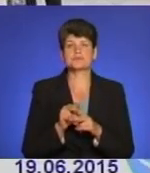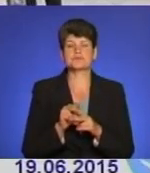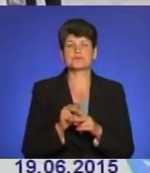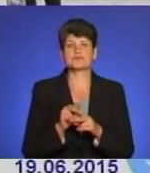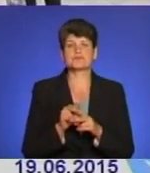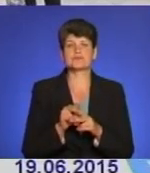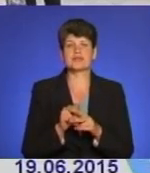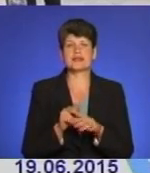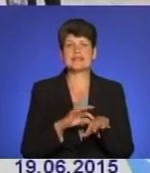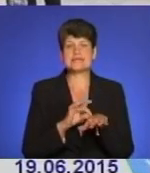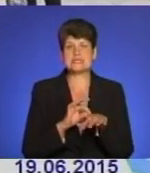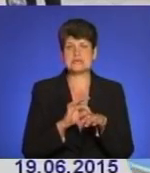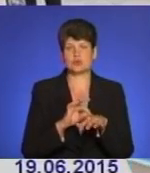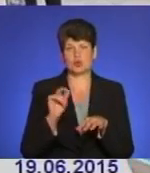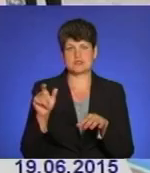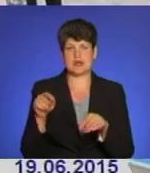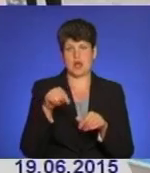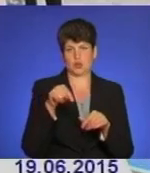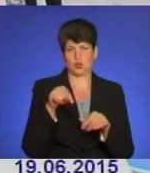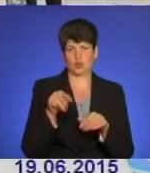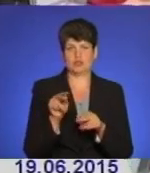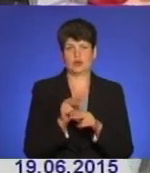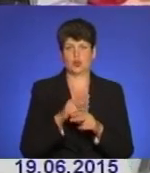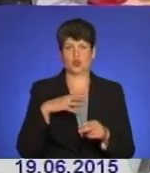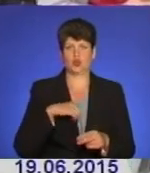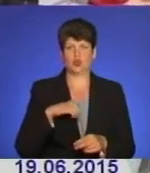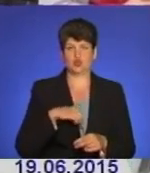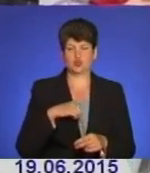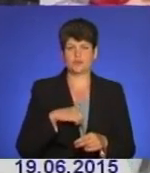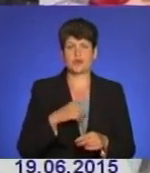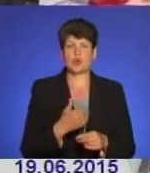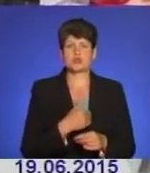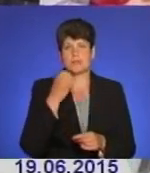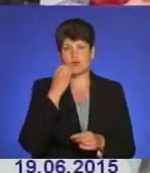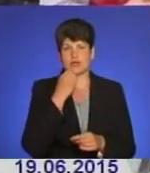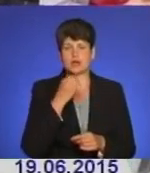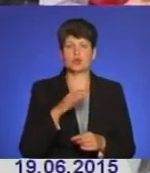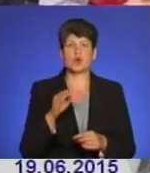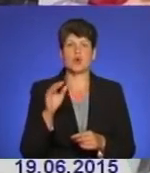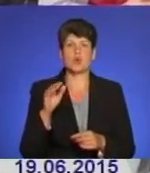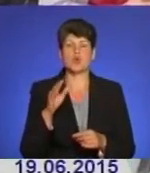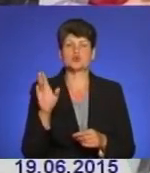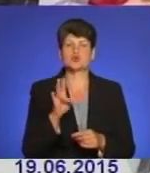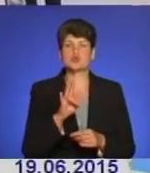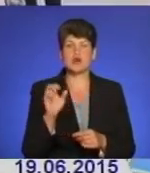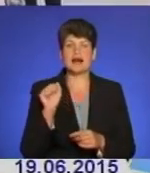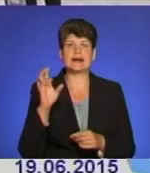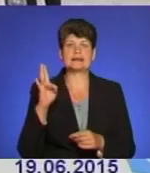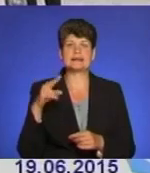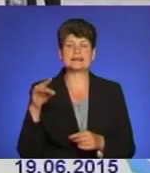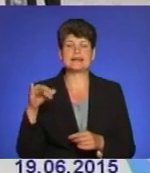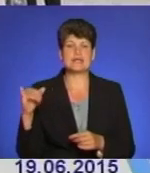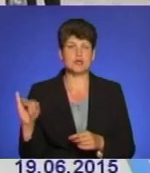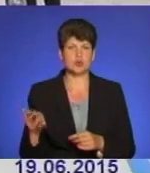лікують тіло людське, а тут лікують душу. Хочеться подякувати отцю Андрію, нашому митрополиту, який